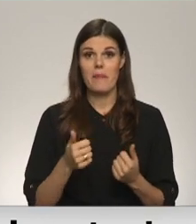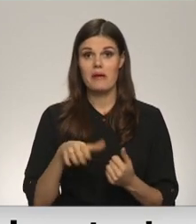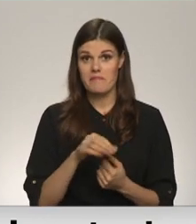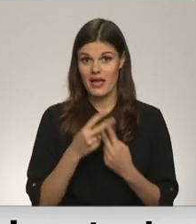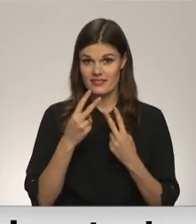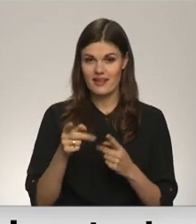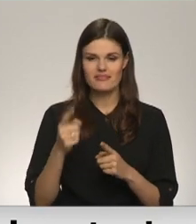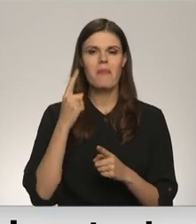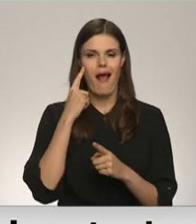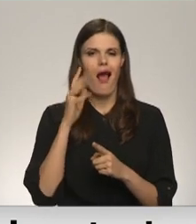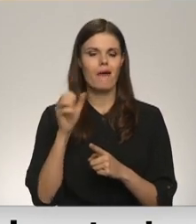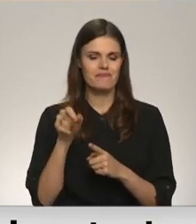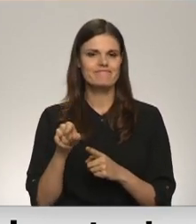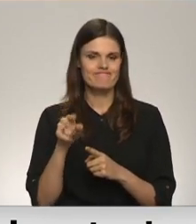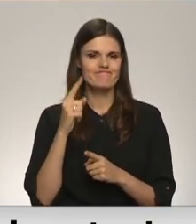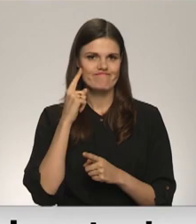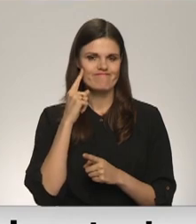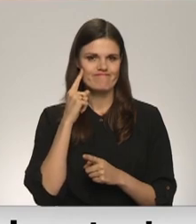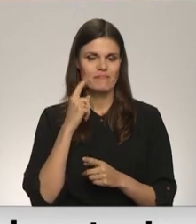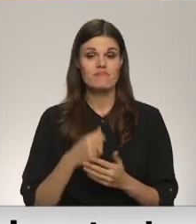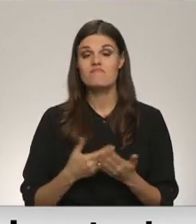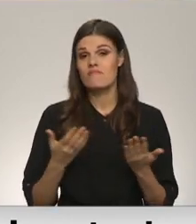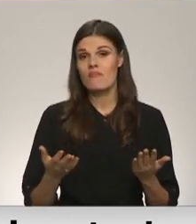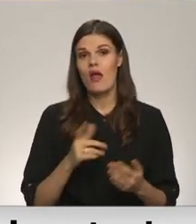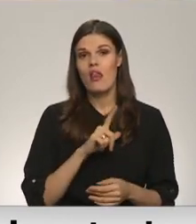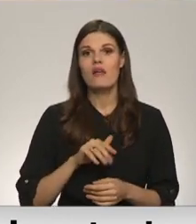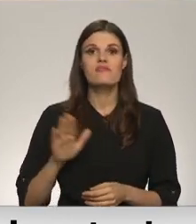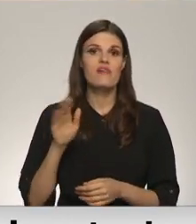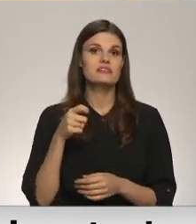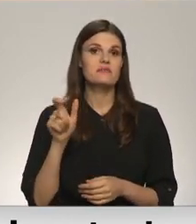piefiksējam. Tāds lūk Latvijas valsts prezidenta viedoklis.